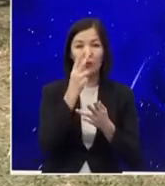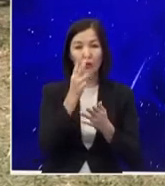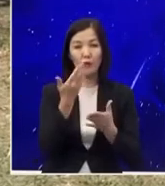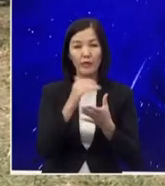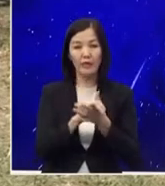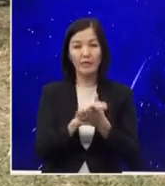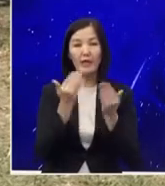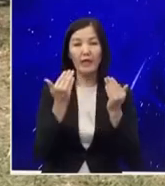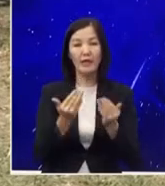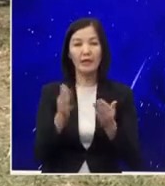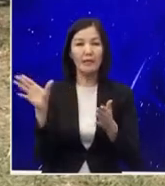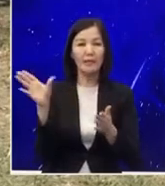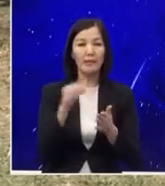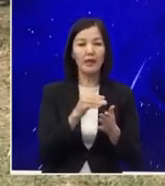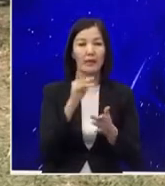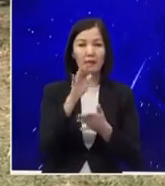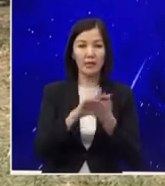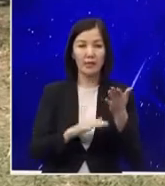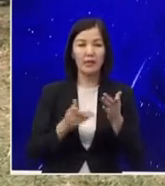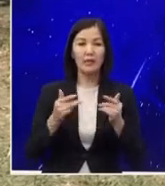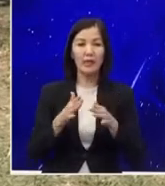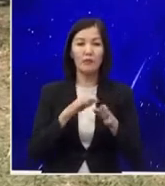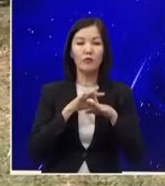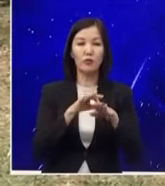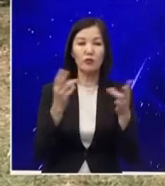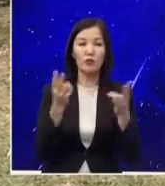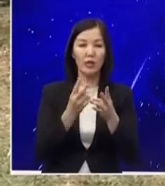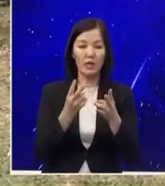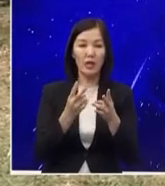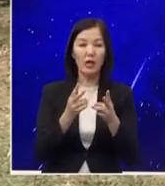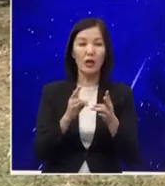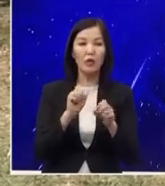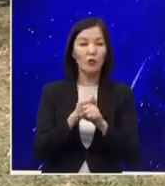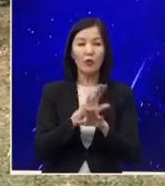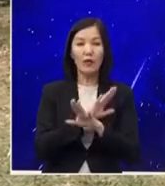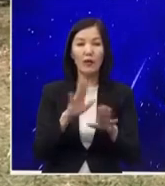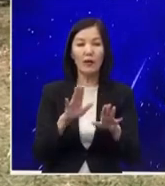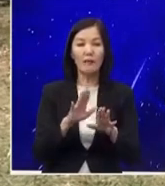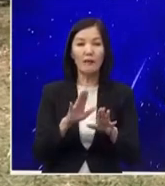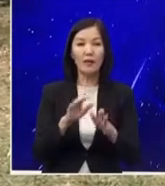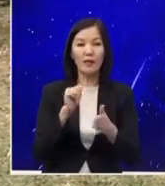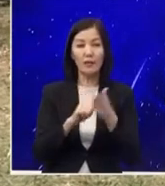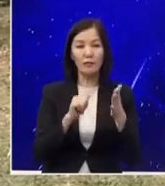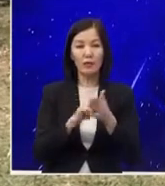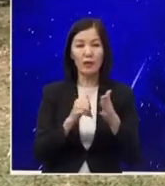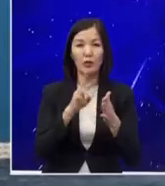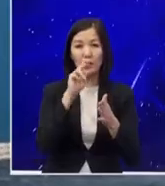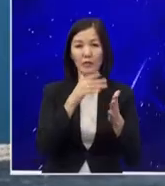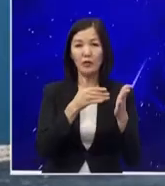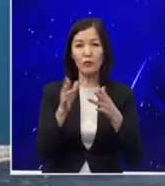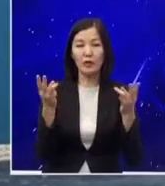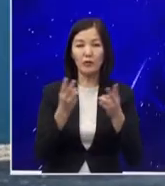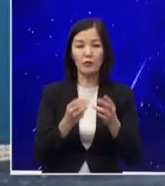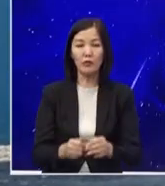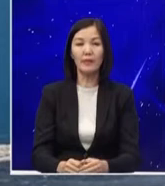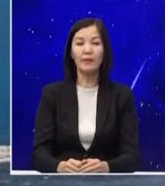көрдік. Енді осының бәрі әрі қарай талапқа сай жүре беруі тиіс. Мұнымен тоқтап қалмай, кем-кетік толығып отыруы керек. Бақылау